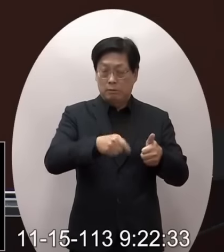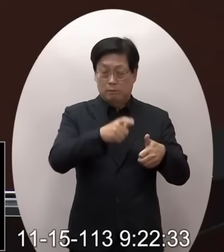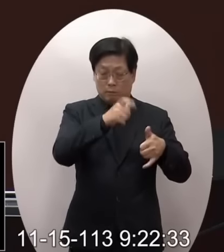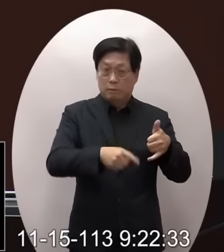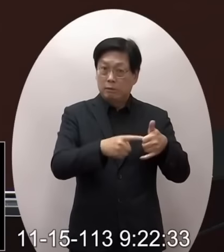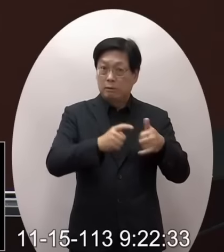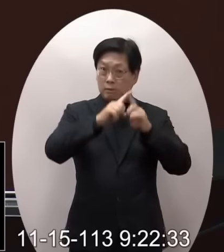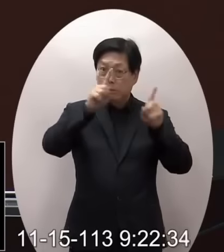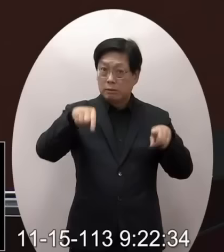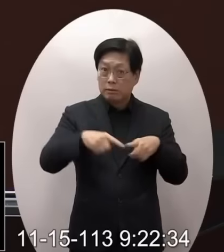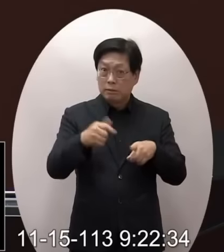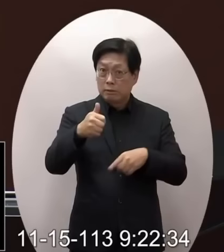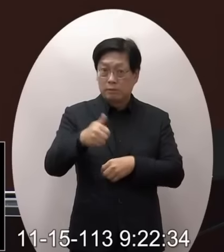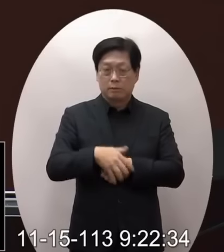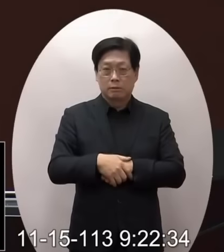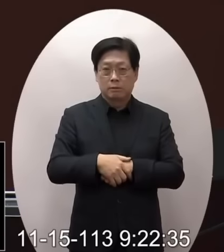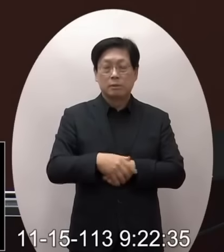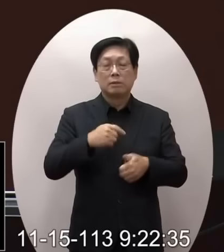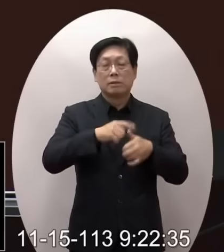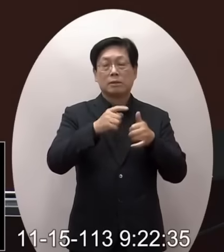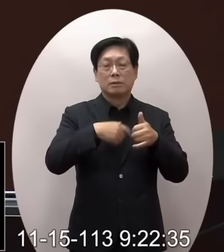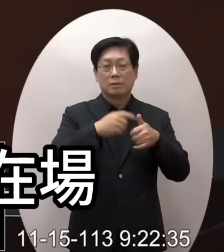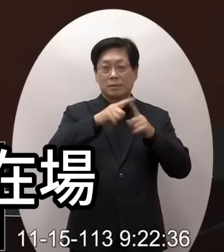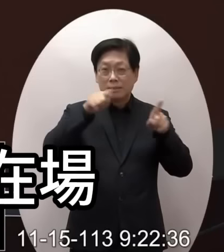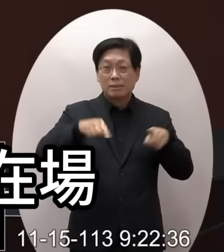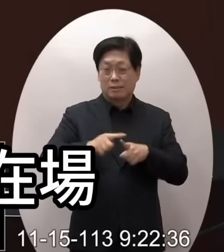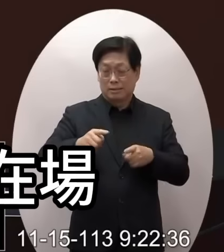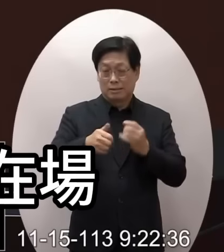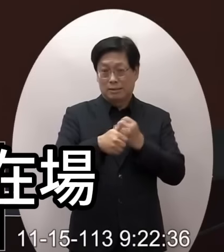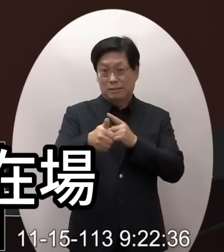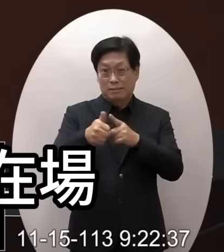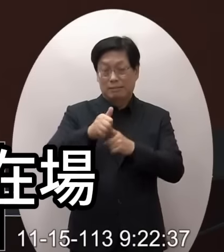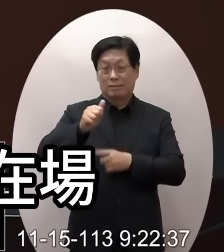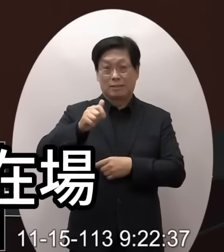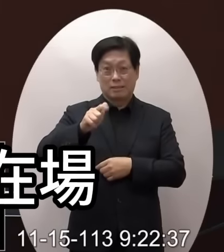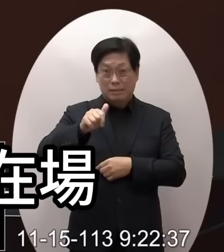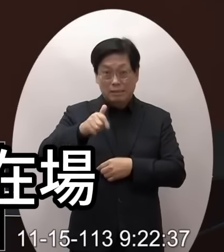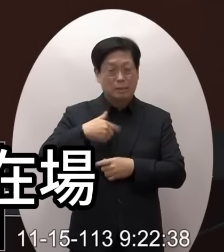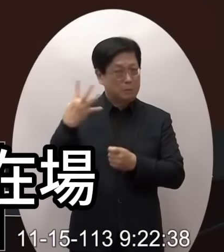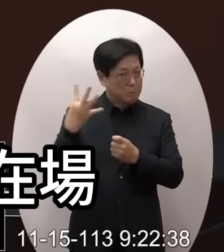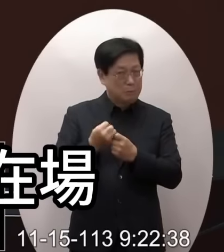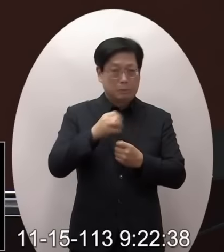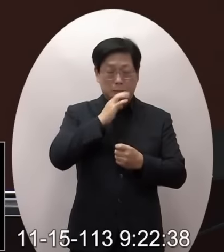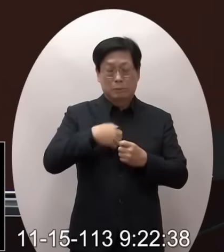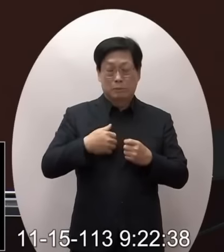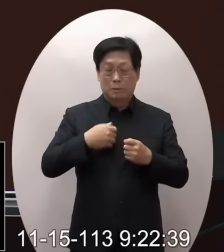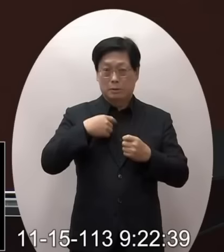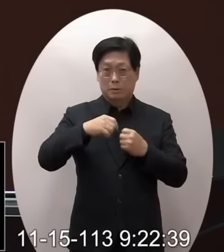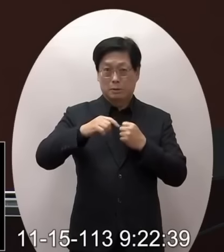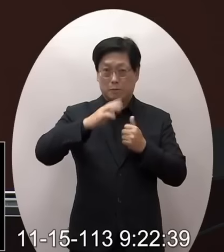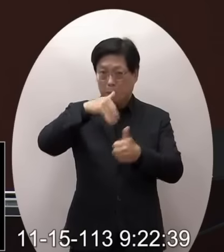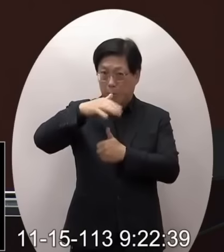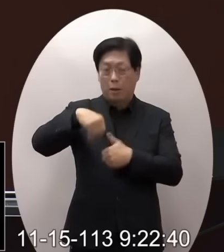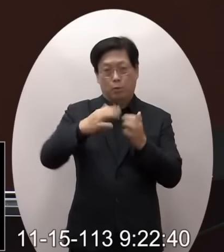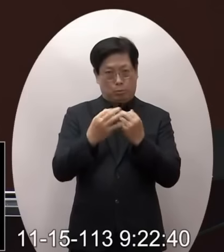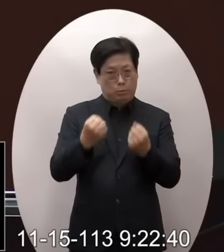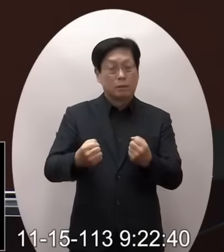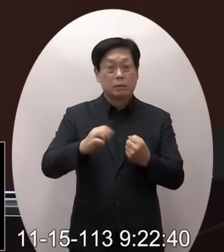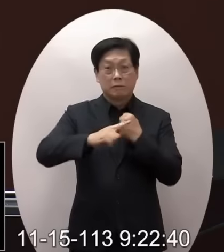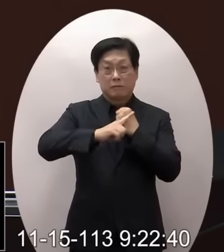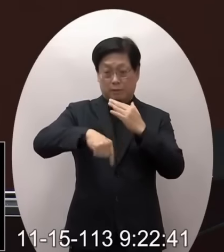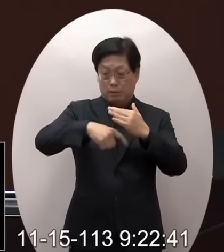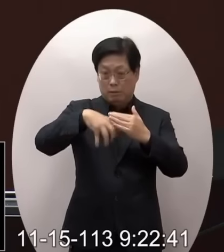生，被害者先生张教授，他多年来他每一次开庭都在场，但是呢，法庭的现